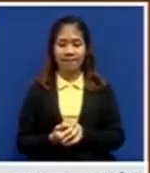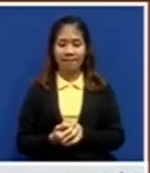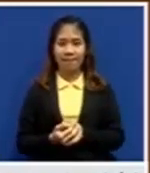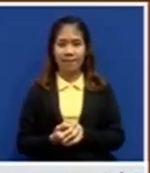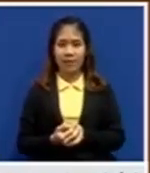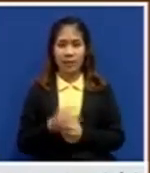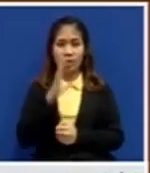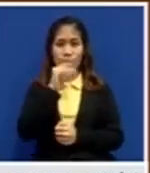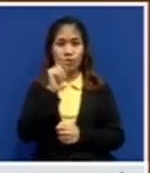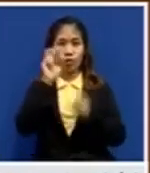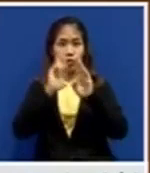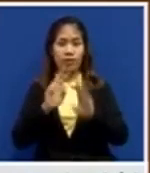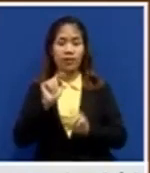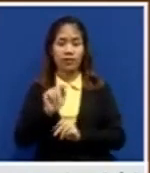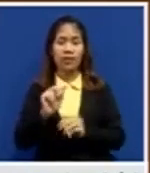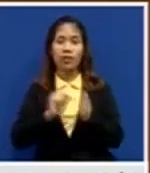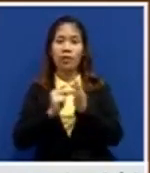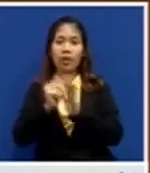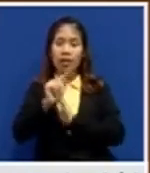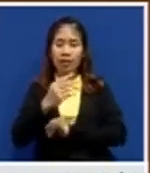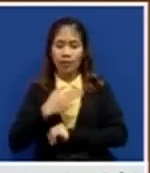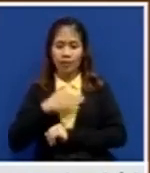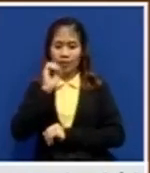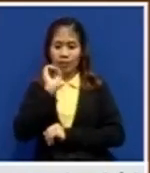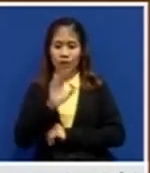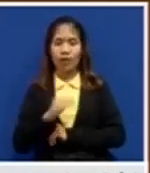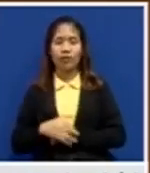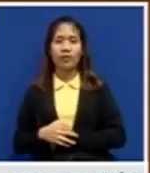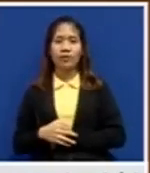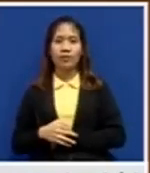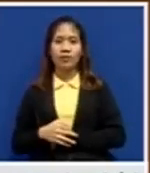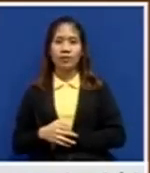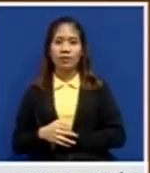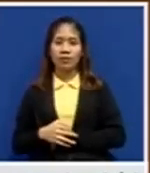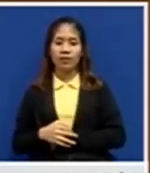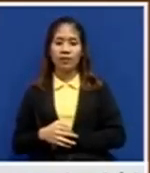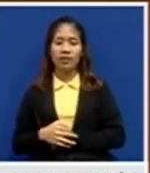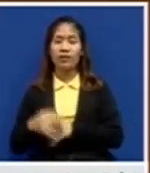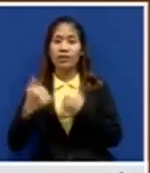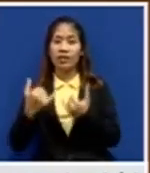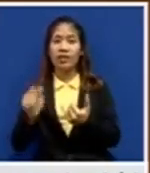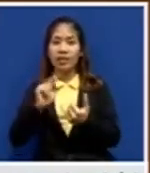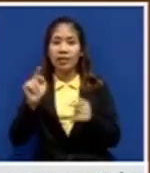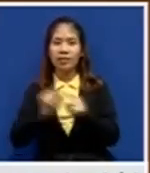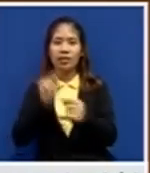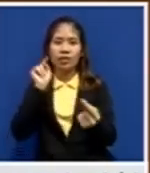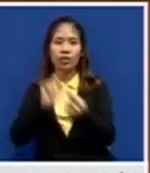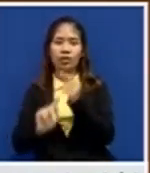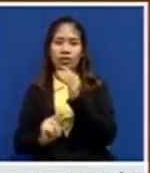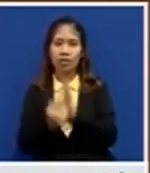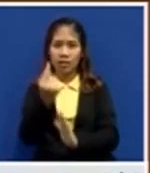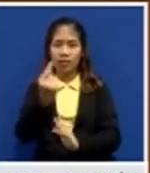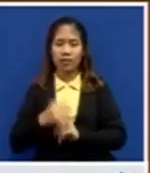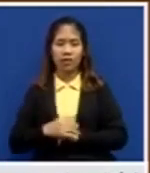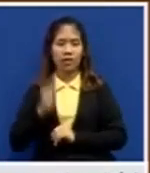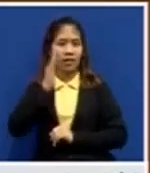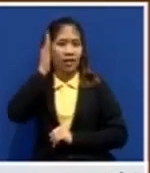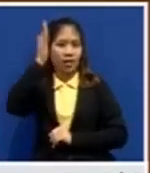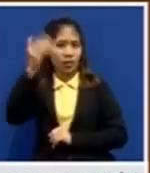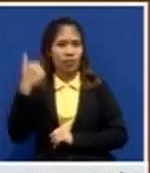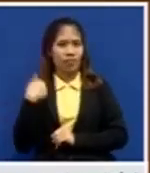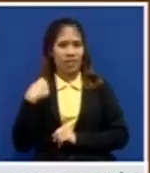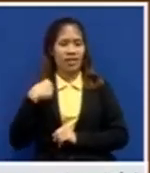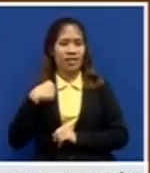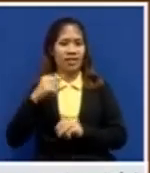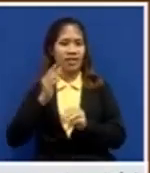พวกอย่างนี้เนี่ยผมเรียนอย่างนี้ก็เพราะว่านี่เป็นแค่จุดเริ่มต้นอนาคตยังอีกย